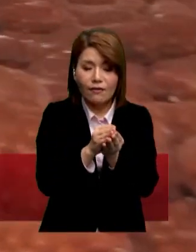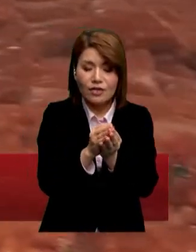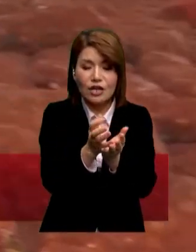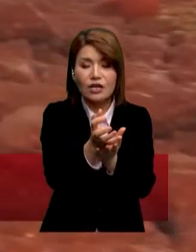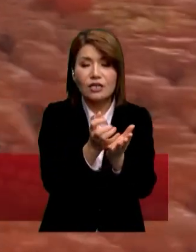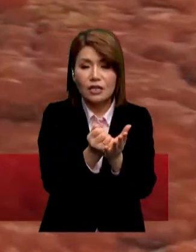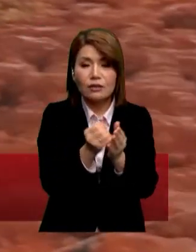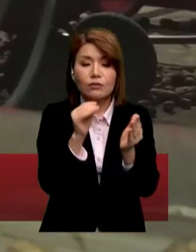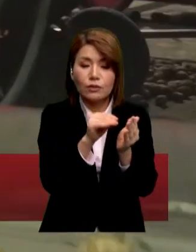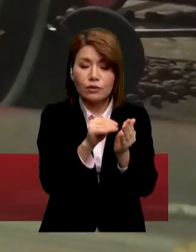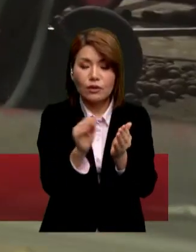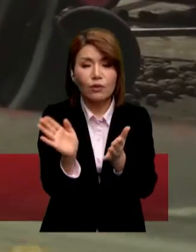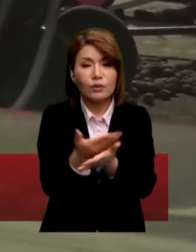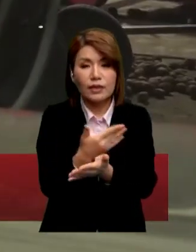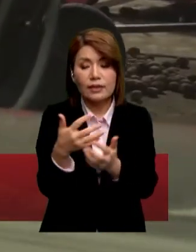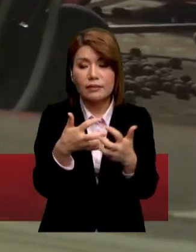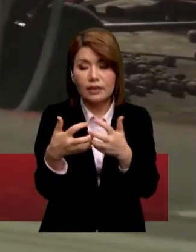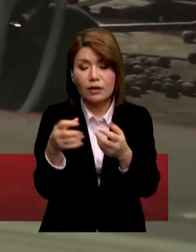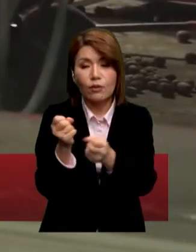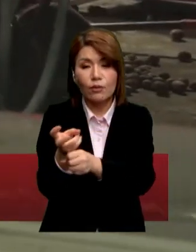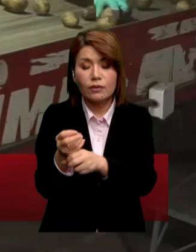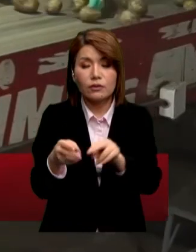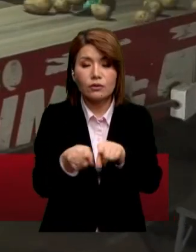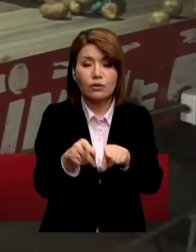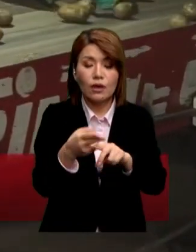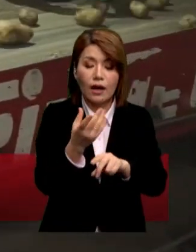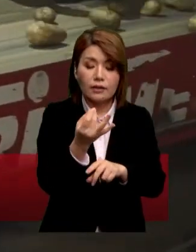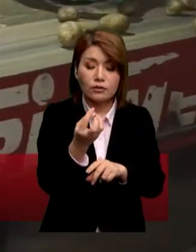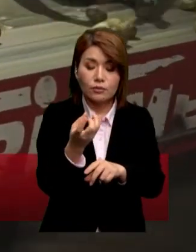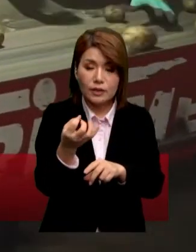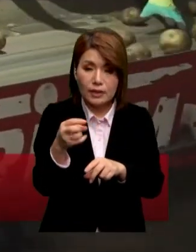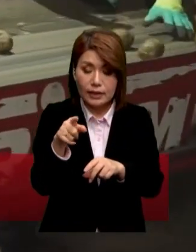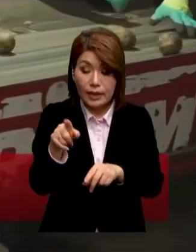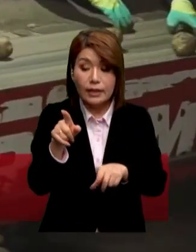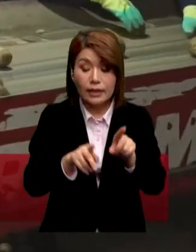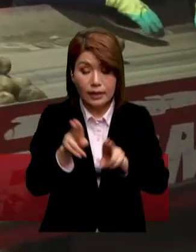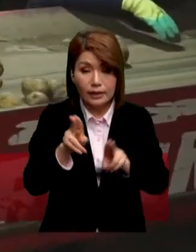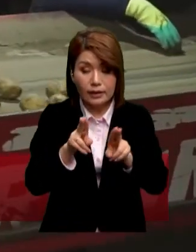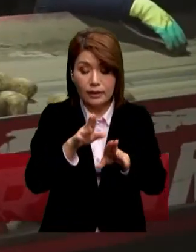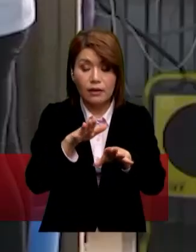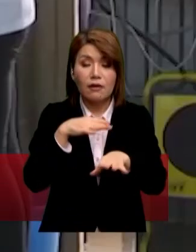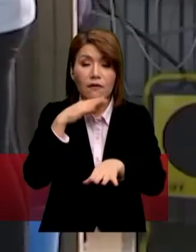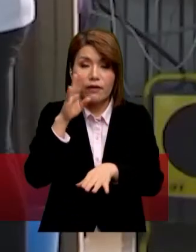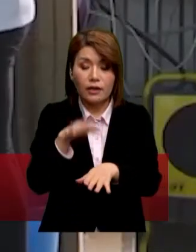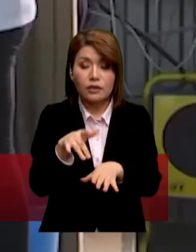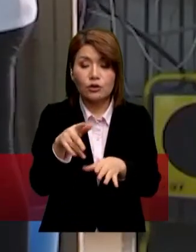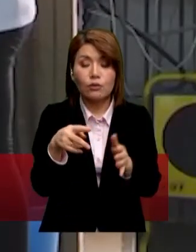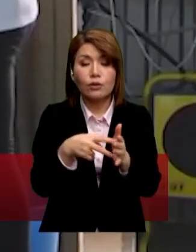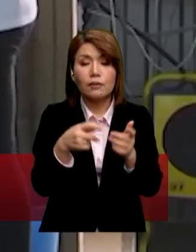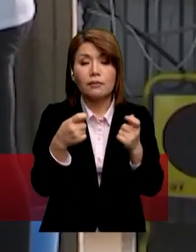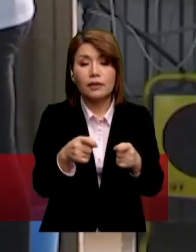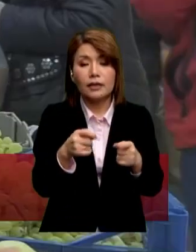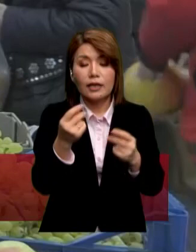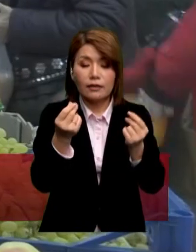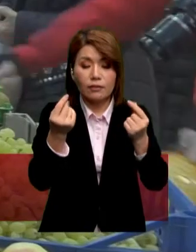овощехранилищ, устранить ненужных посредников, выделить аграриям субсидии. Этих мер достаточно для того, чтобы сдержать